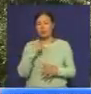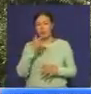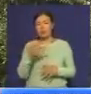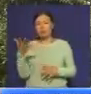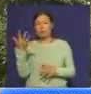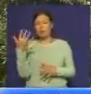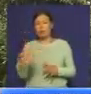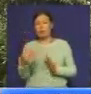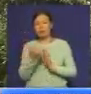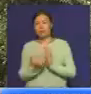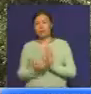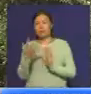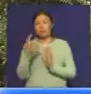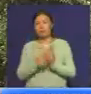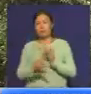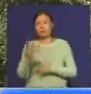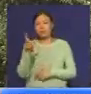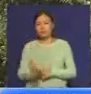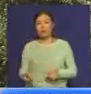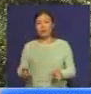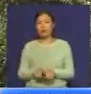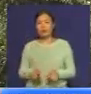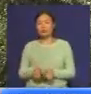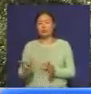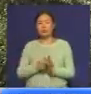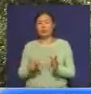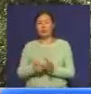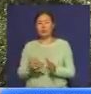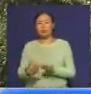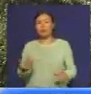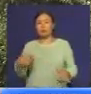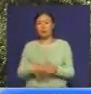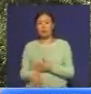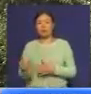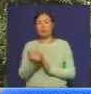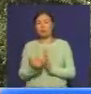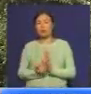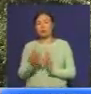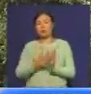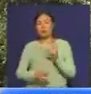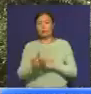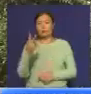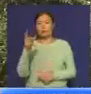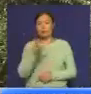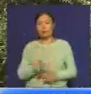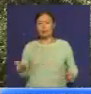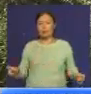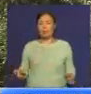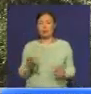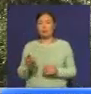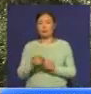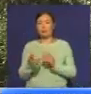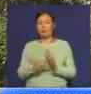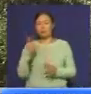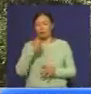550 бағдарламасымен 584 адам, сонымен қатар зейнеткерлікке ерте шығу бағдарламасымен 92 адам, яғни